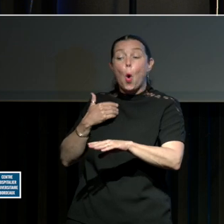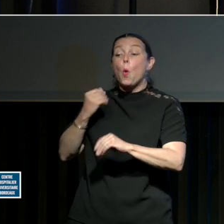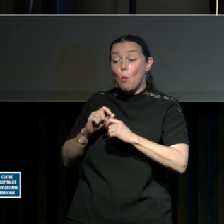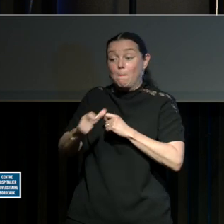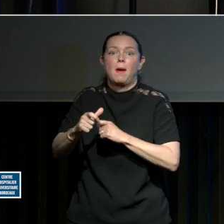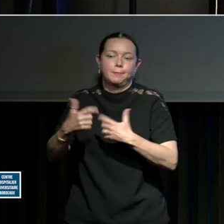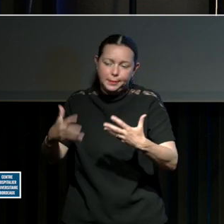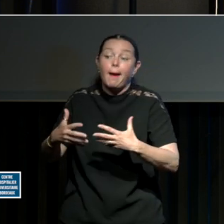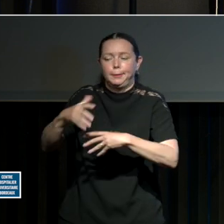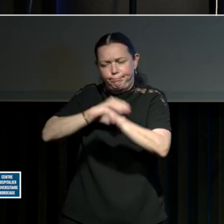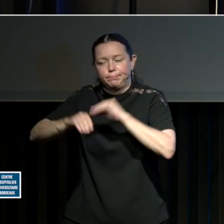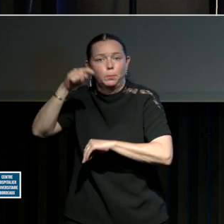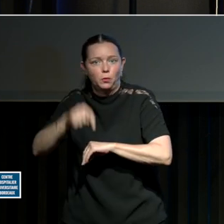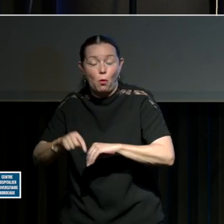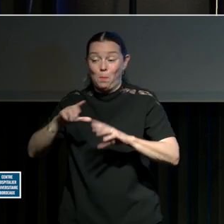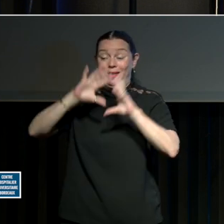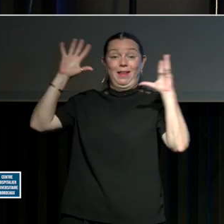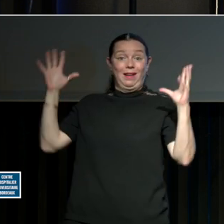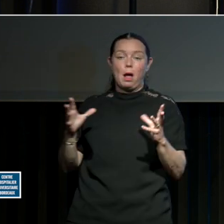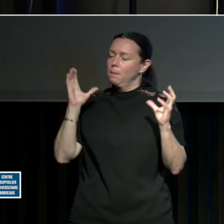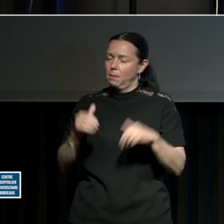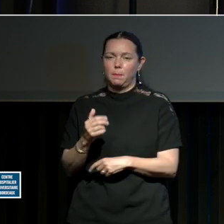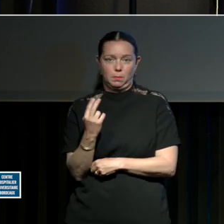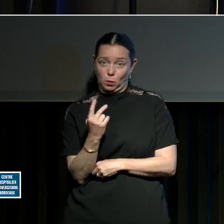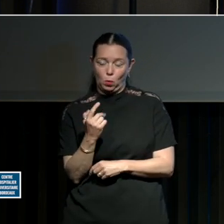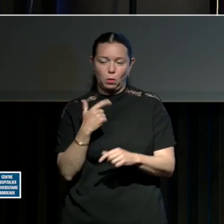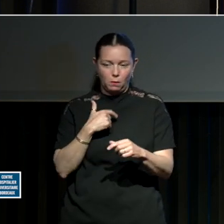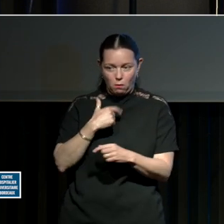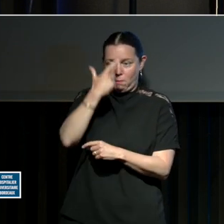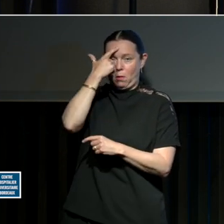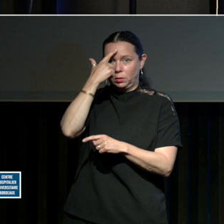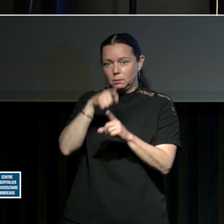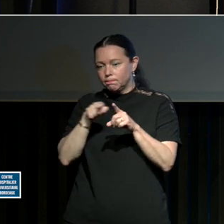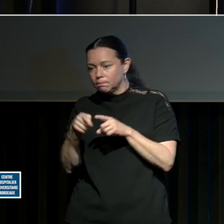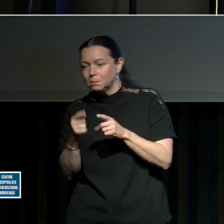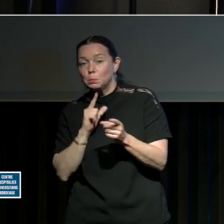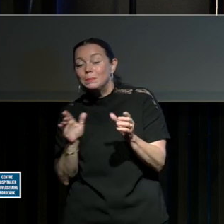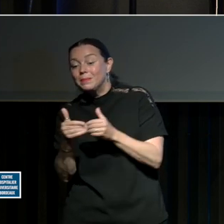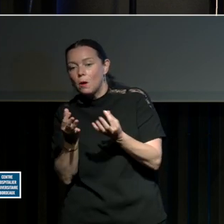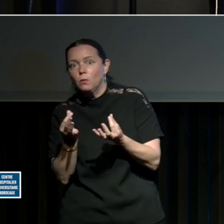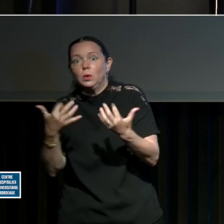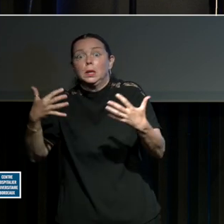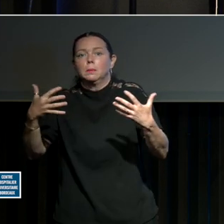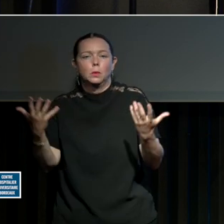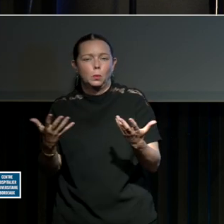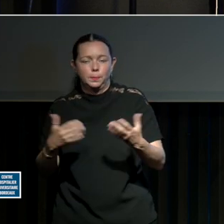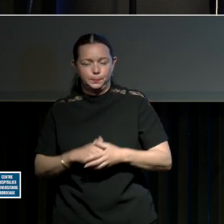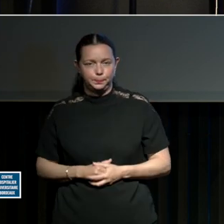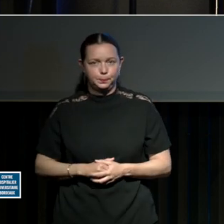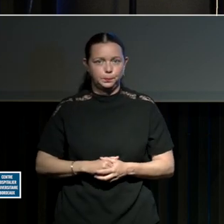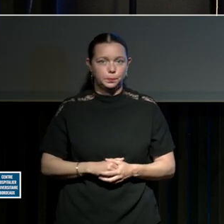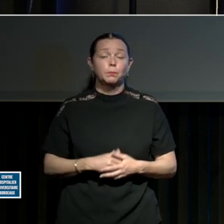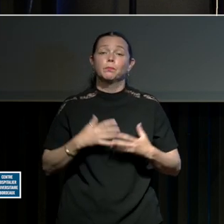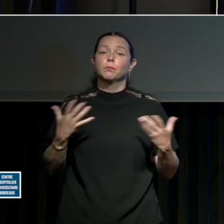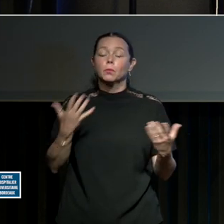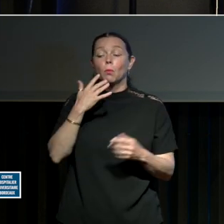thérapeutiques, vont devoir prendre ces différentes dimensions de vulnérabilité dans leur ensemble. Donc on voit que sur le